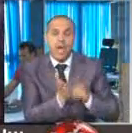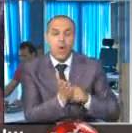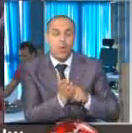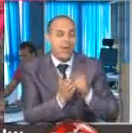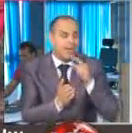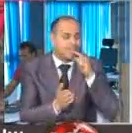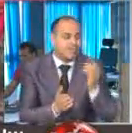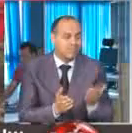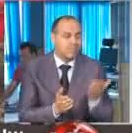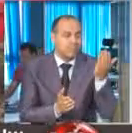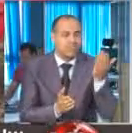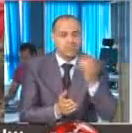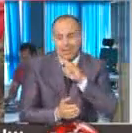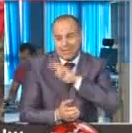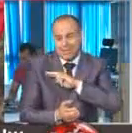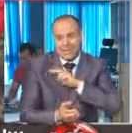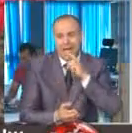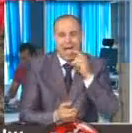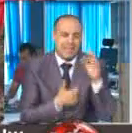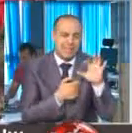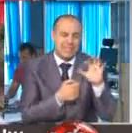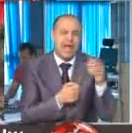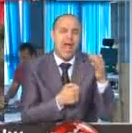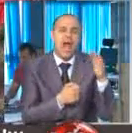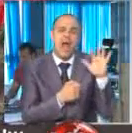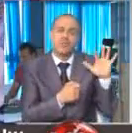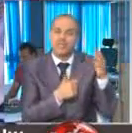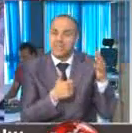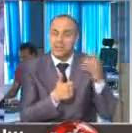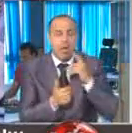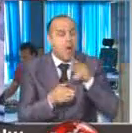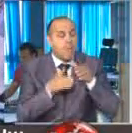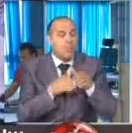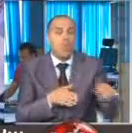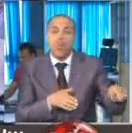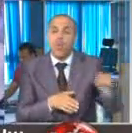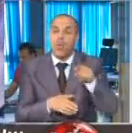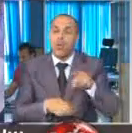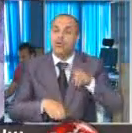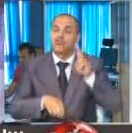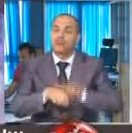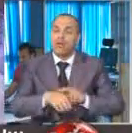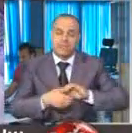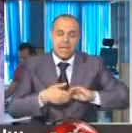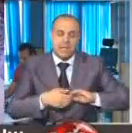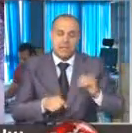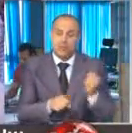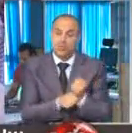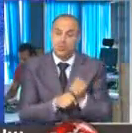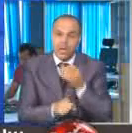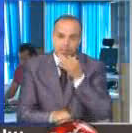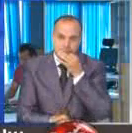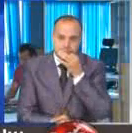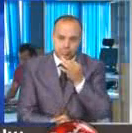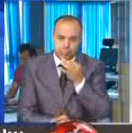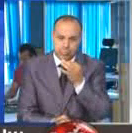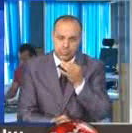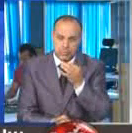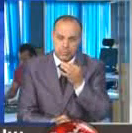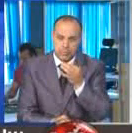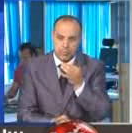الترفيع الإجباري في سن التقاعد، مطلب أكد عليه الأمين العام للاتحاد العام التونسي للشغل حسين